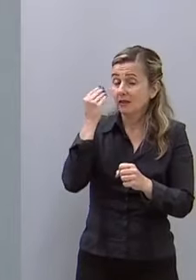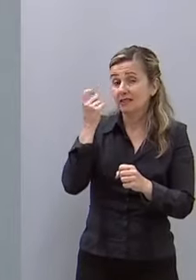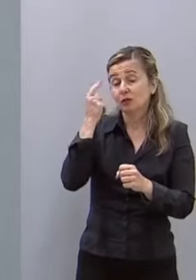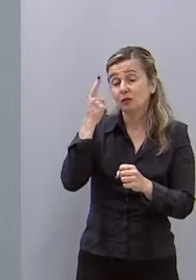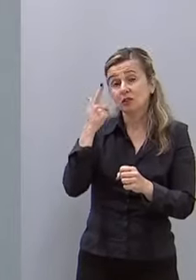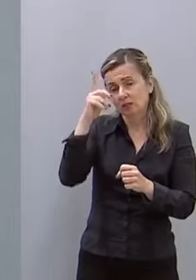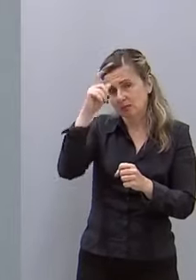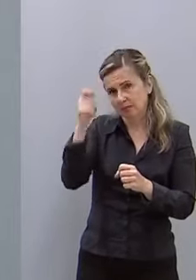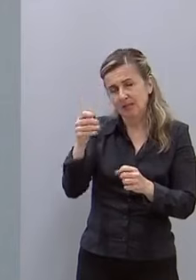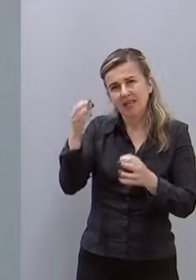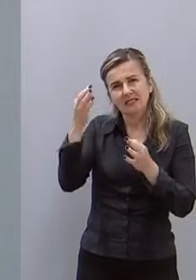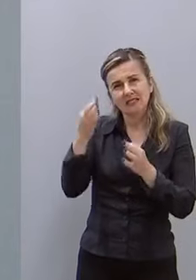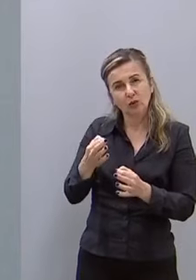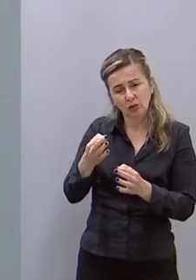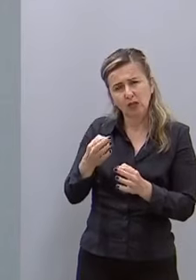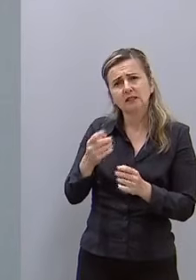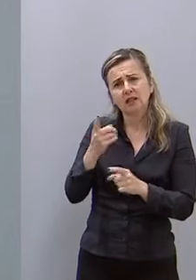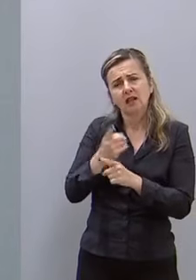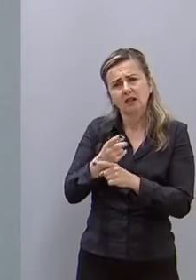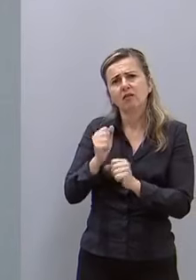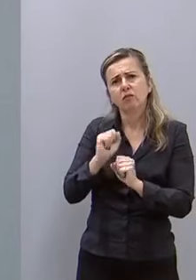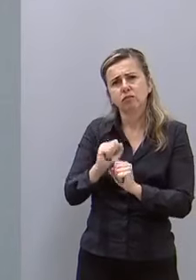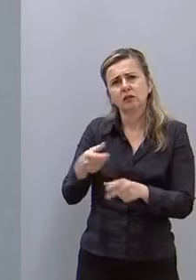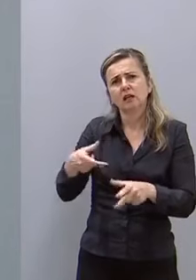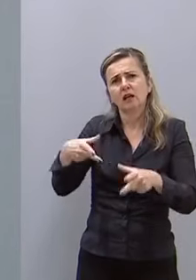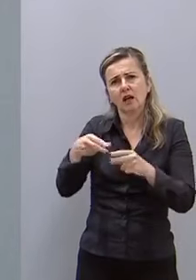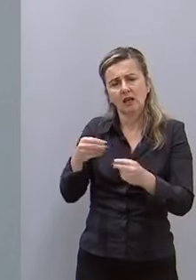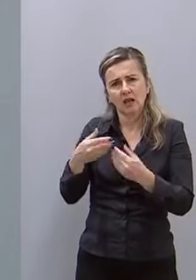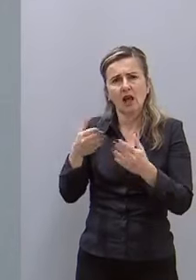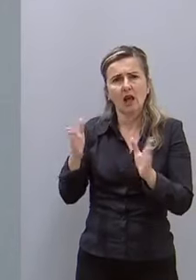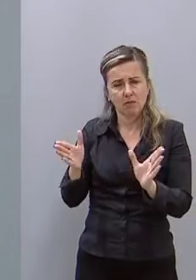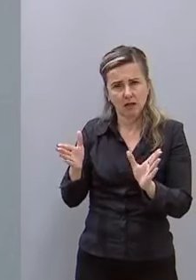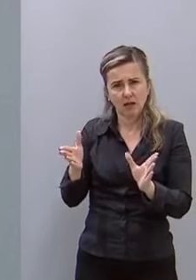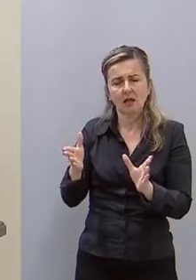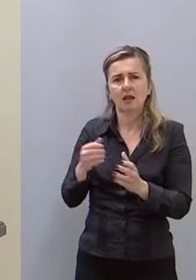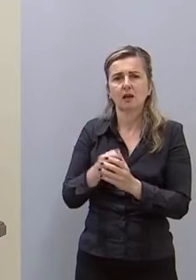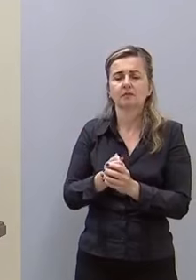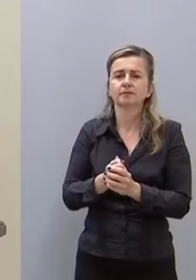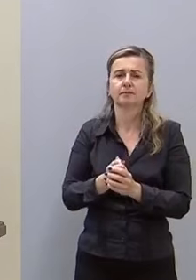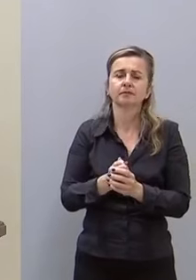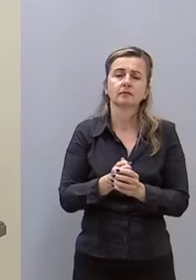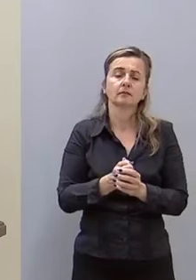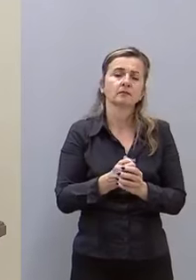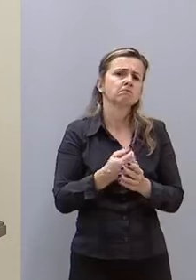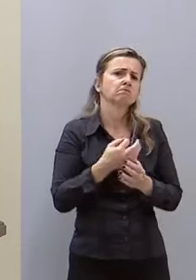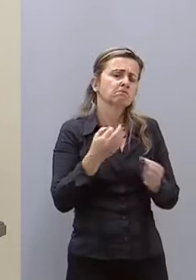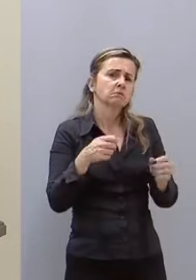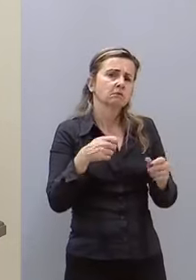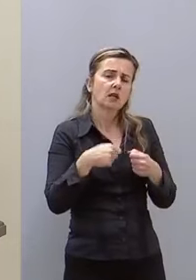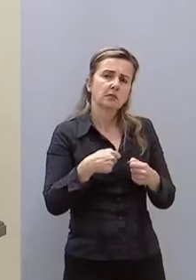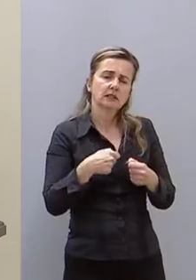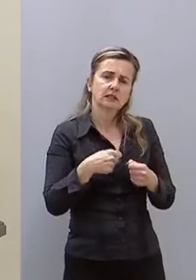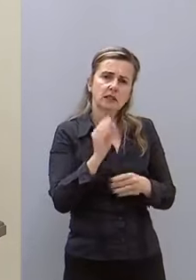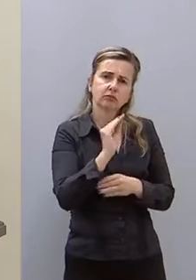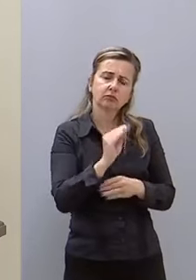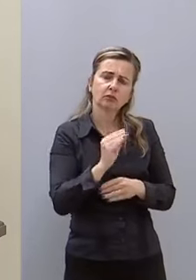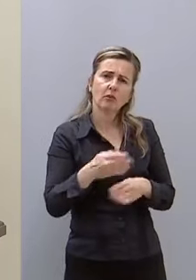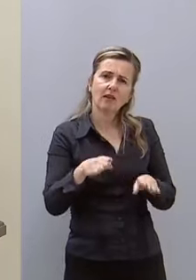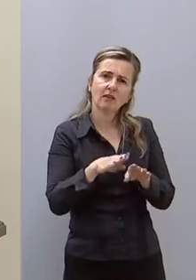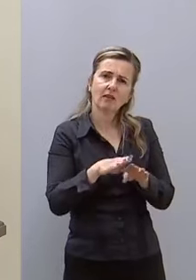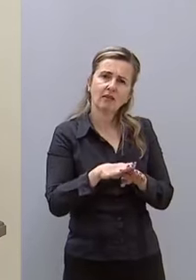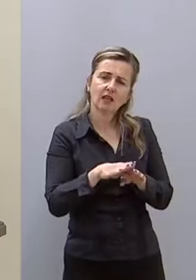possibilità di riprendere la propria attività anch'essi bene presidente le domande sono finite abbiamo sempre dei dati